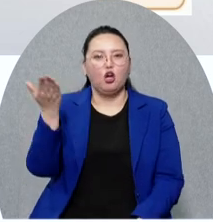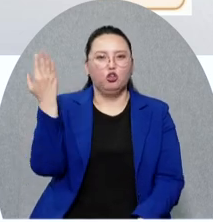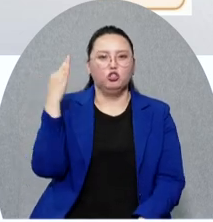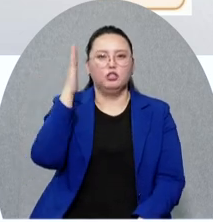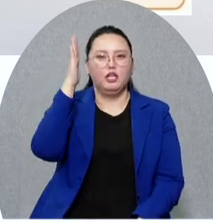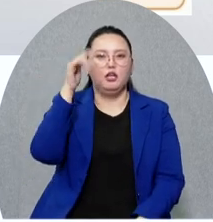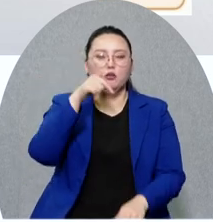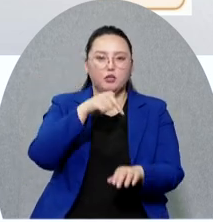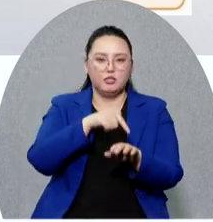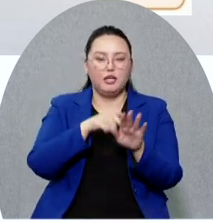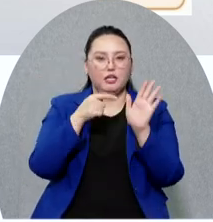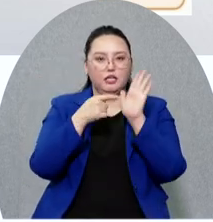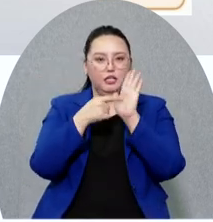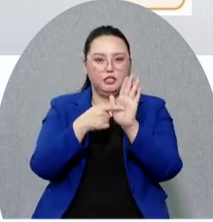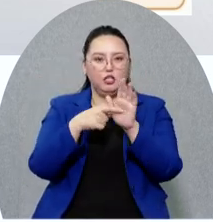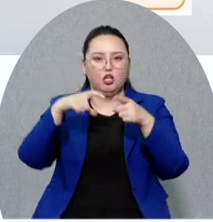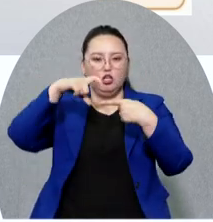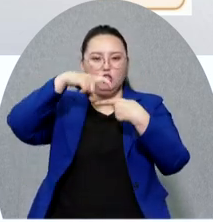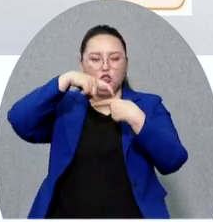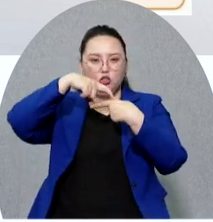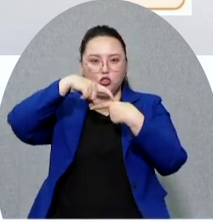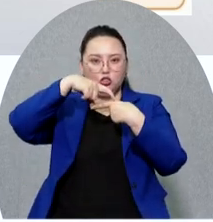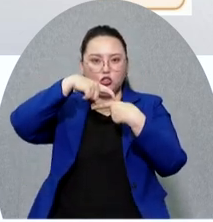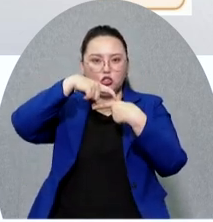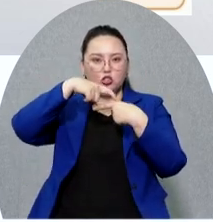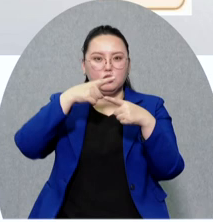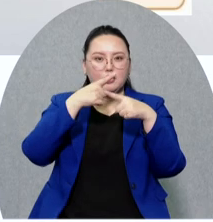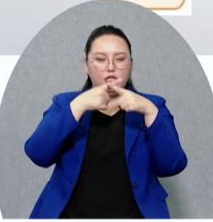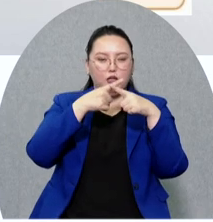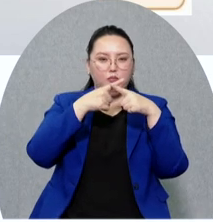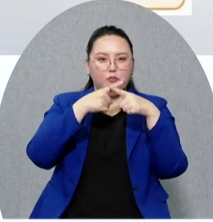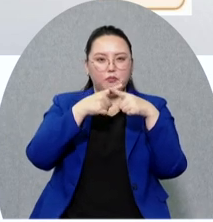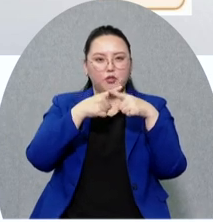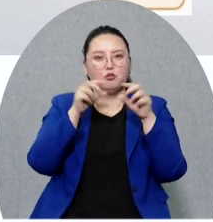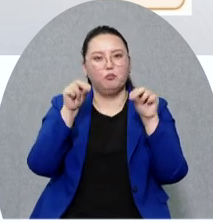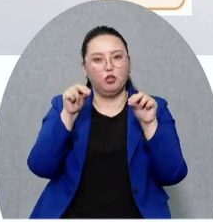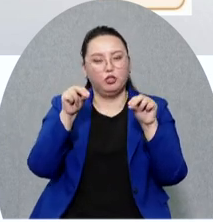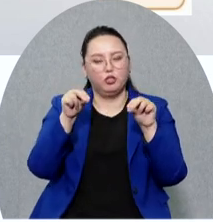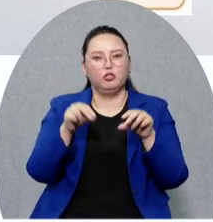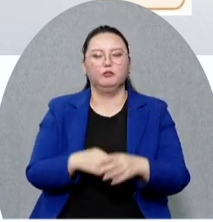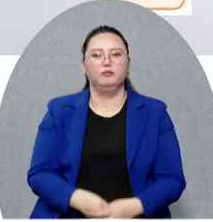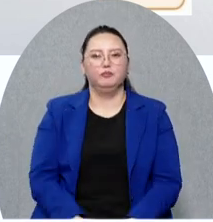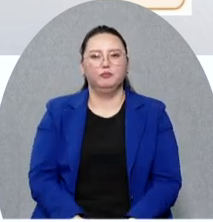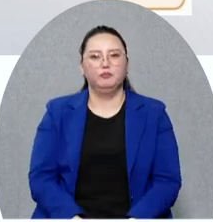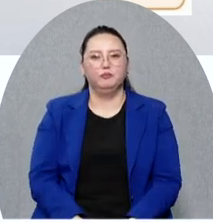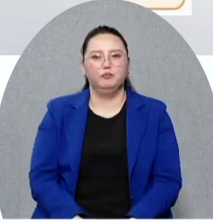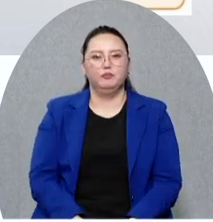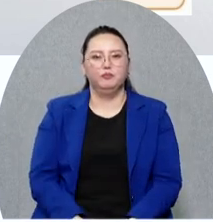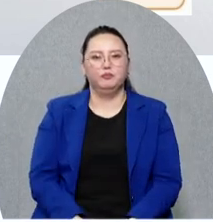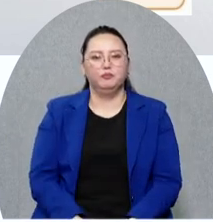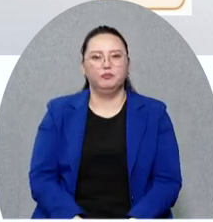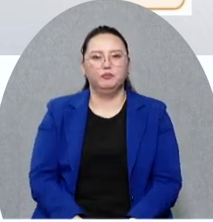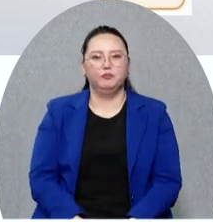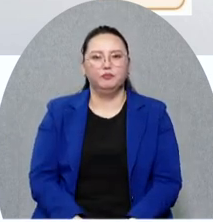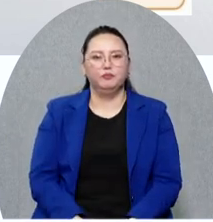илтгээд нөхцөл залгах нэрийн нөхцөл залгах үндэс болдог учраас нэрийн цагт нэрийн